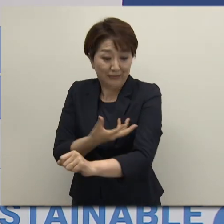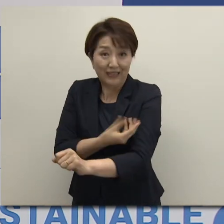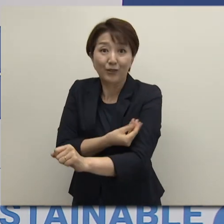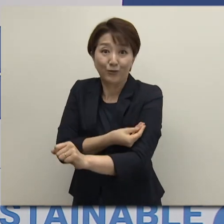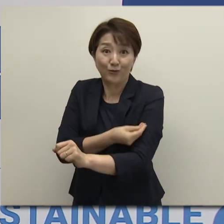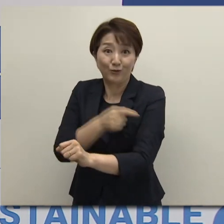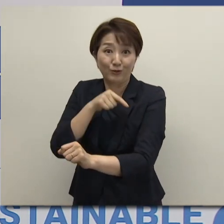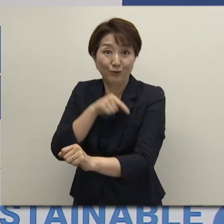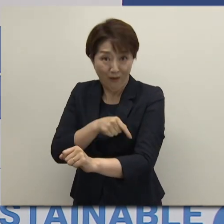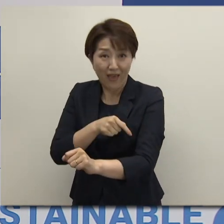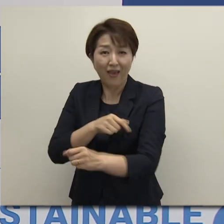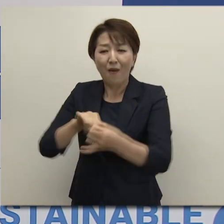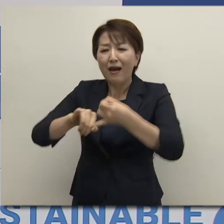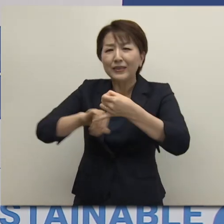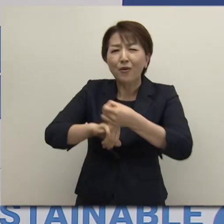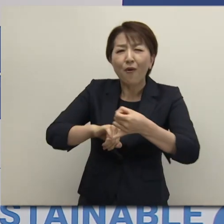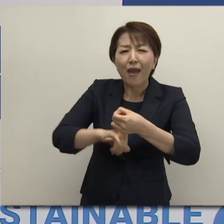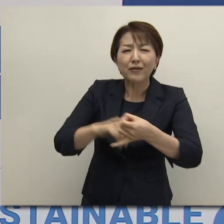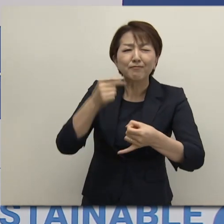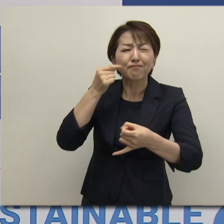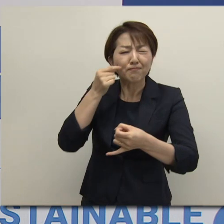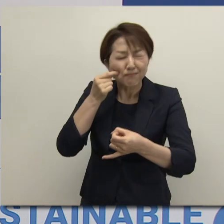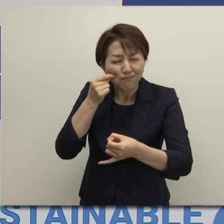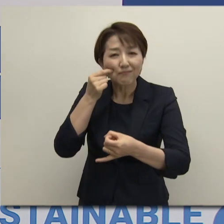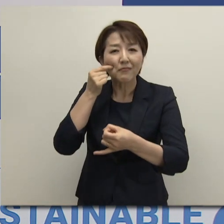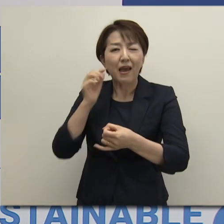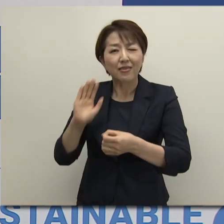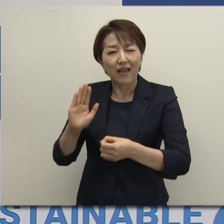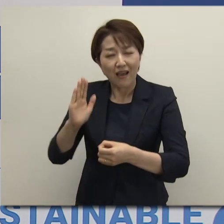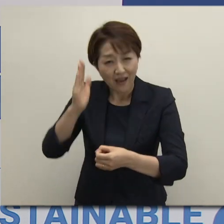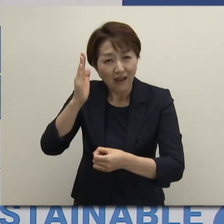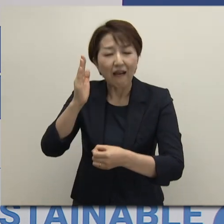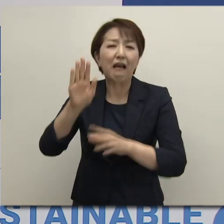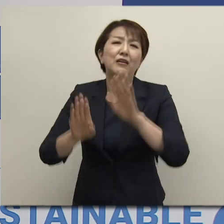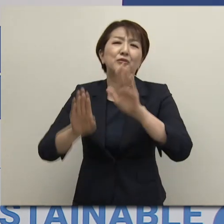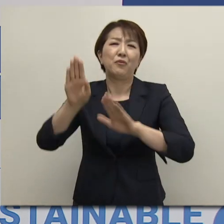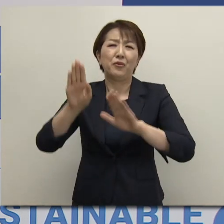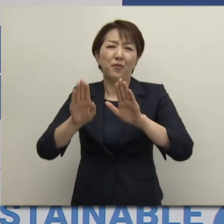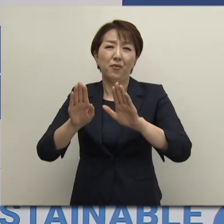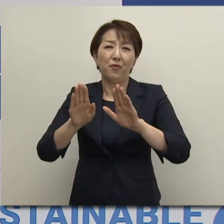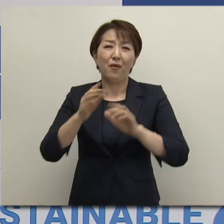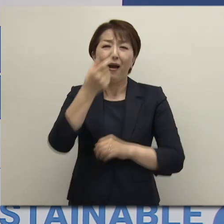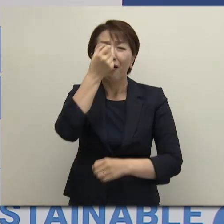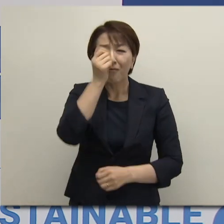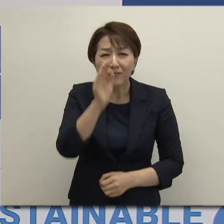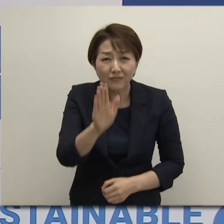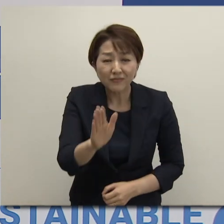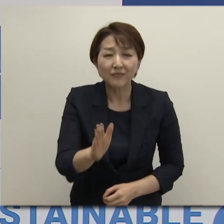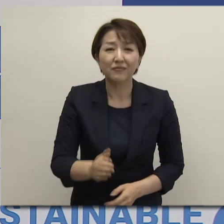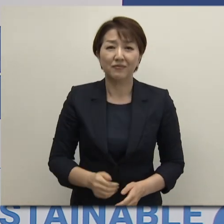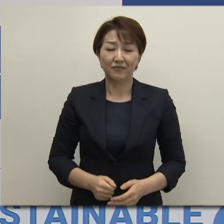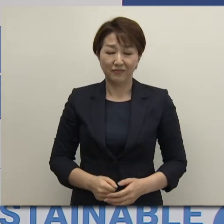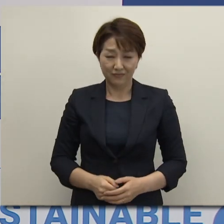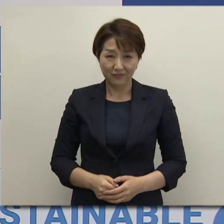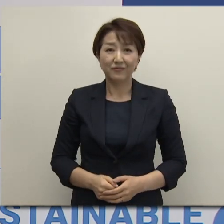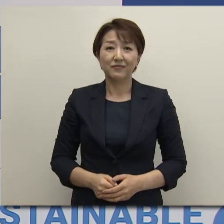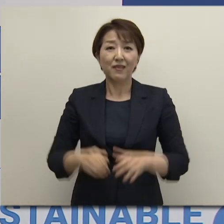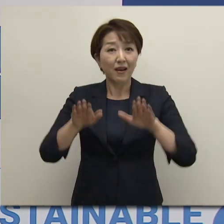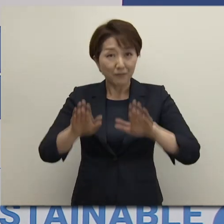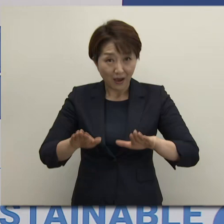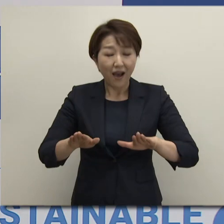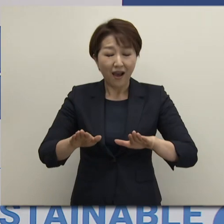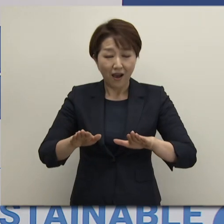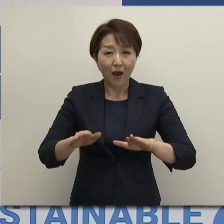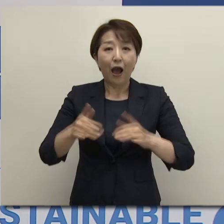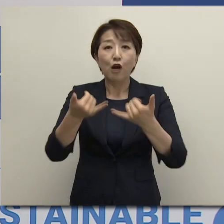てはなかなか予約が取れないという状況になりご迷惑をおかけいたしました現時点